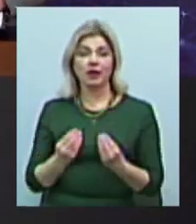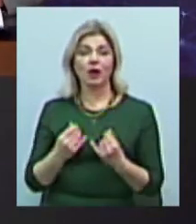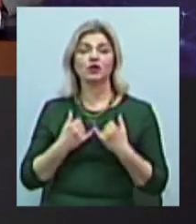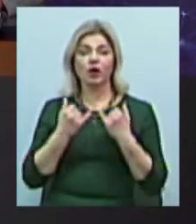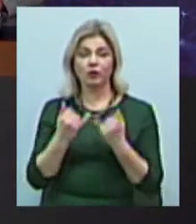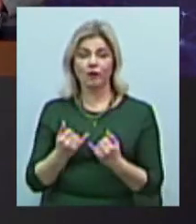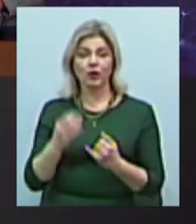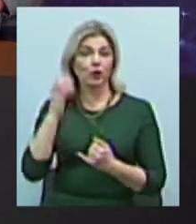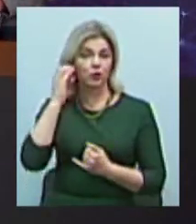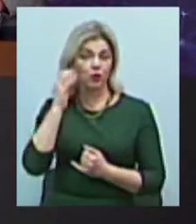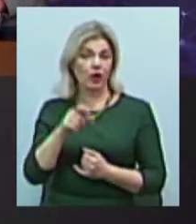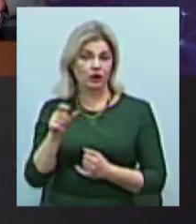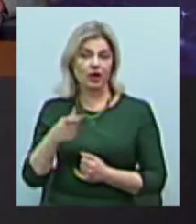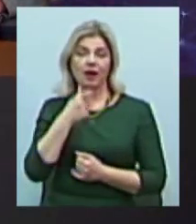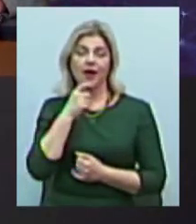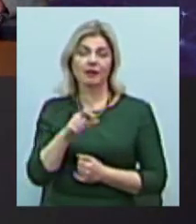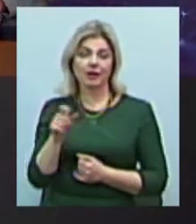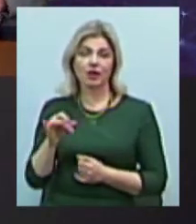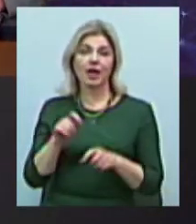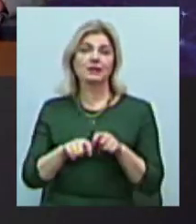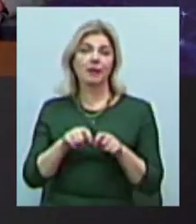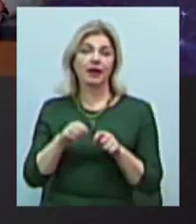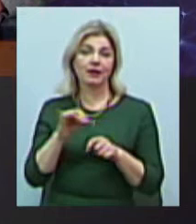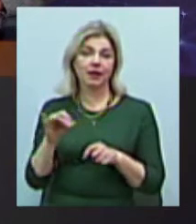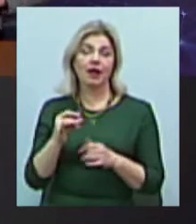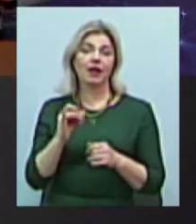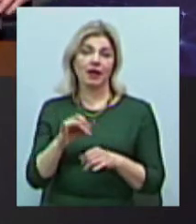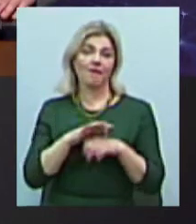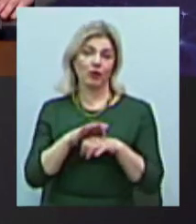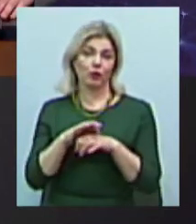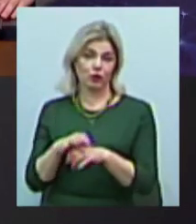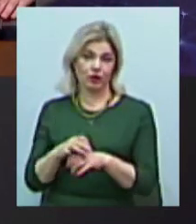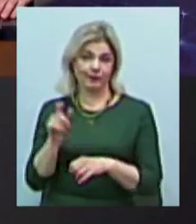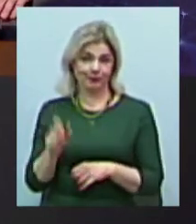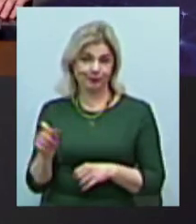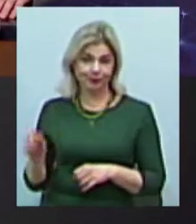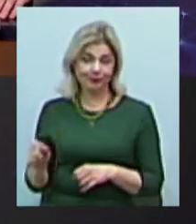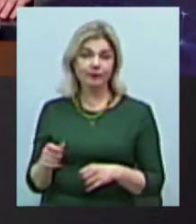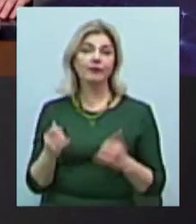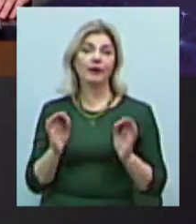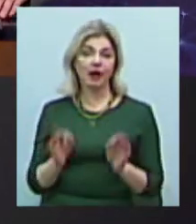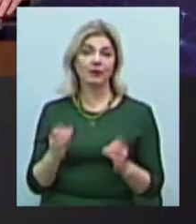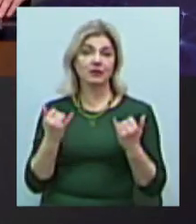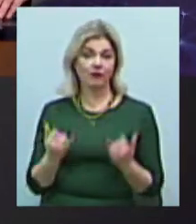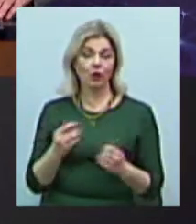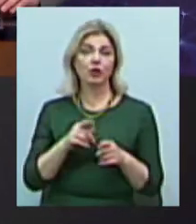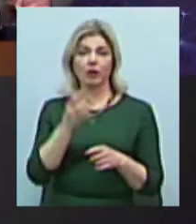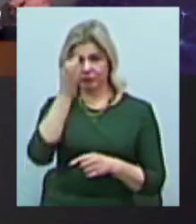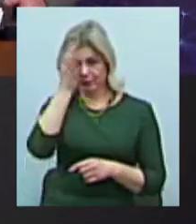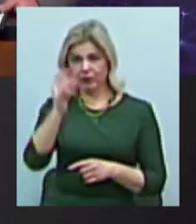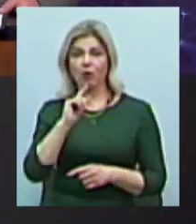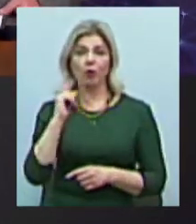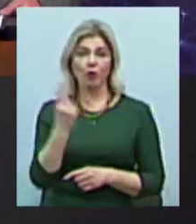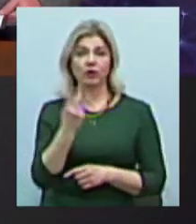шановні слухачі, глядачі, шановні експерти, шановний ведучий. Якраз сьогодні рівно рік, 28